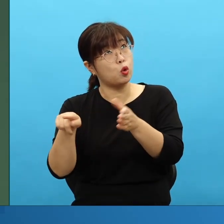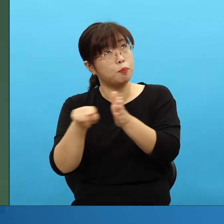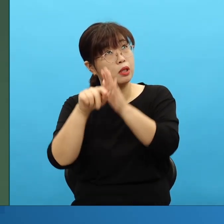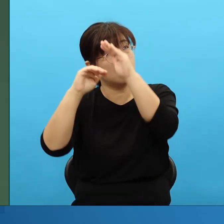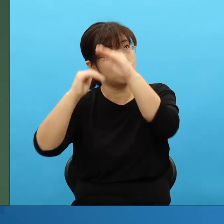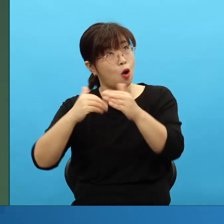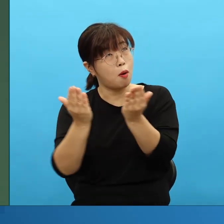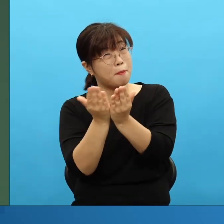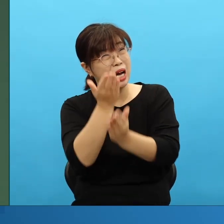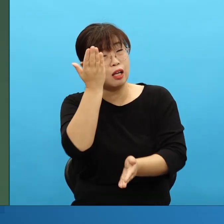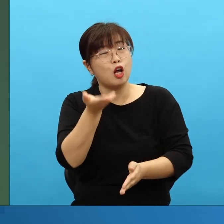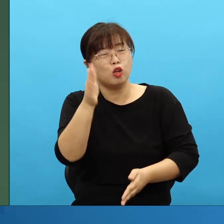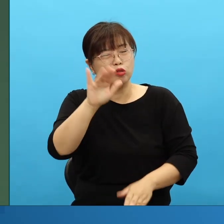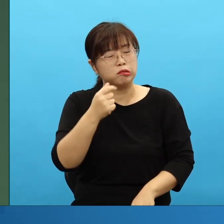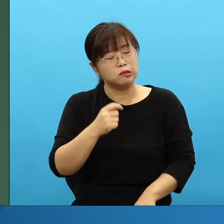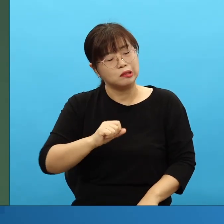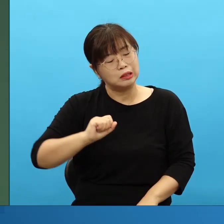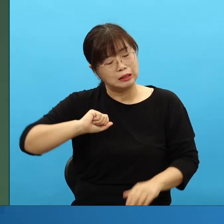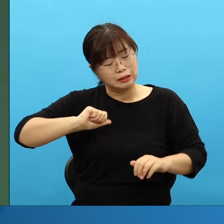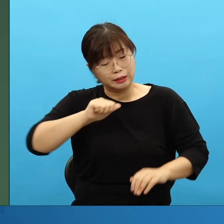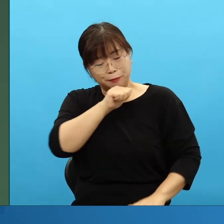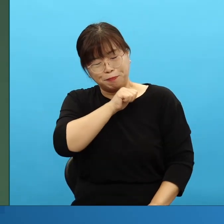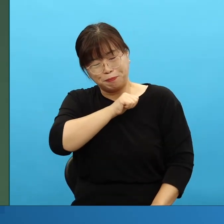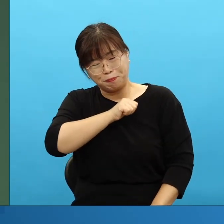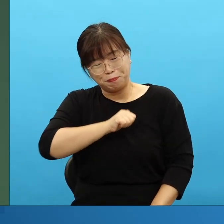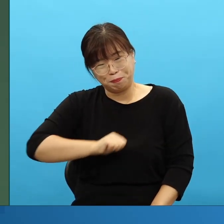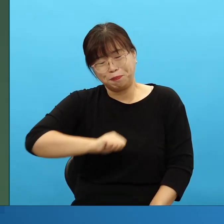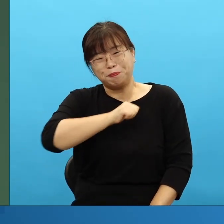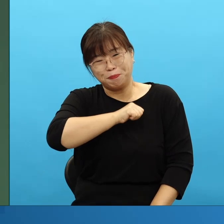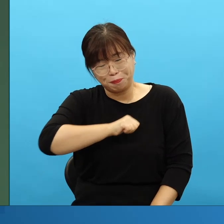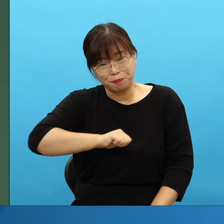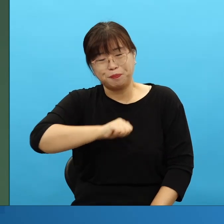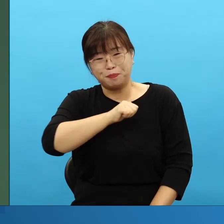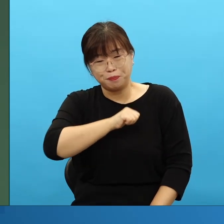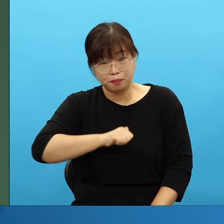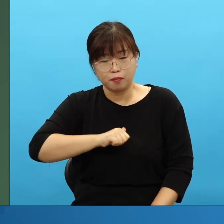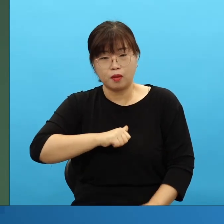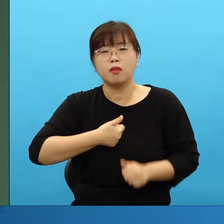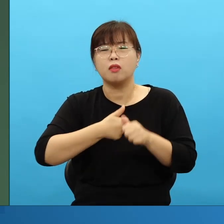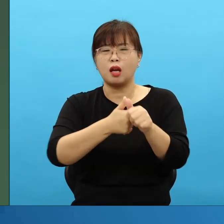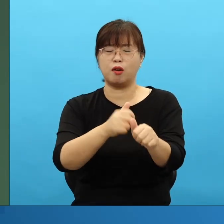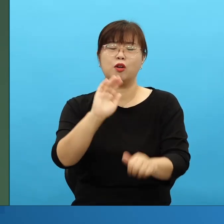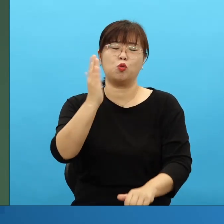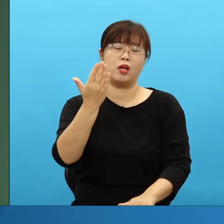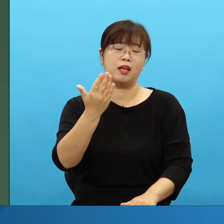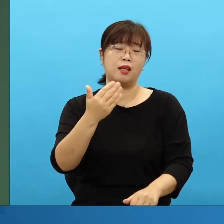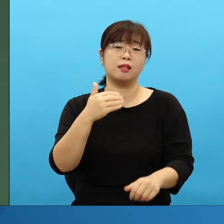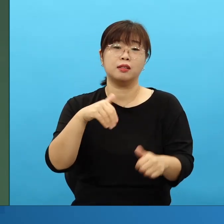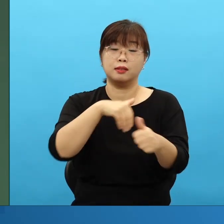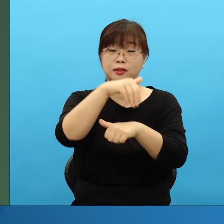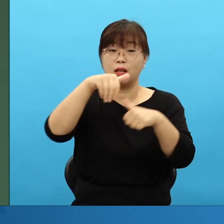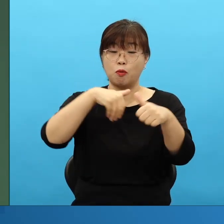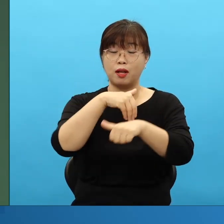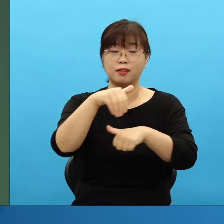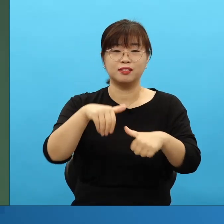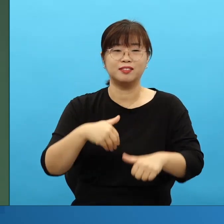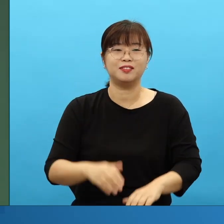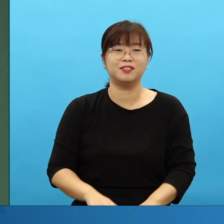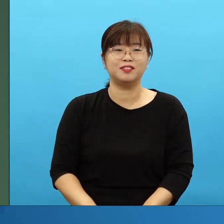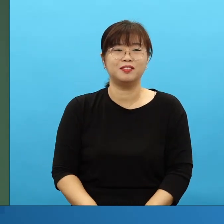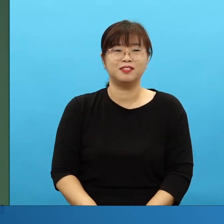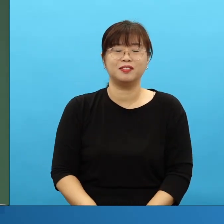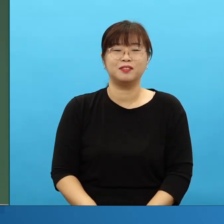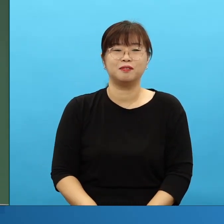had to follow along. 그런 시대였습니다. It was that kind of age they were living in. 이 사람들이 이제는 복음 전하는